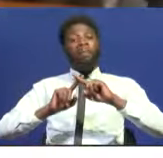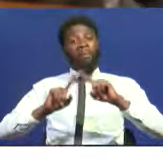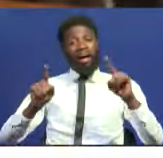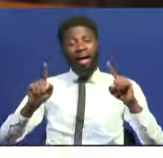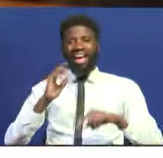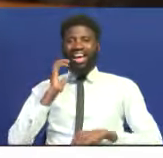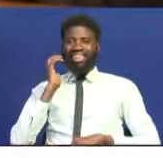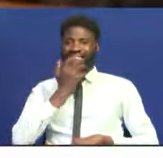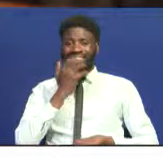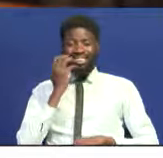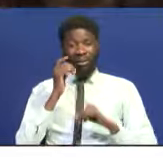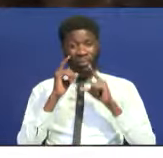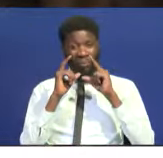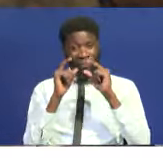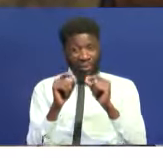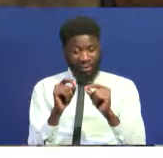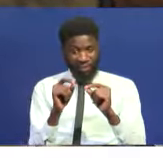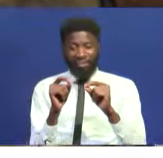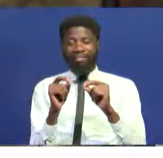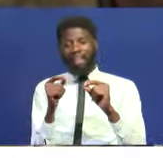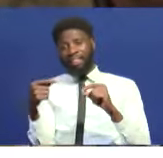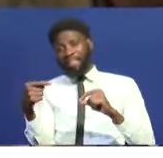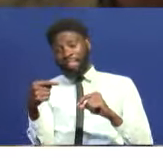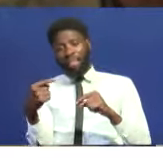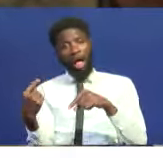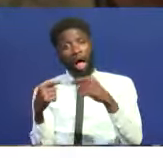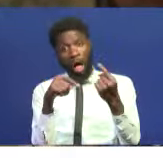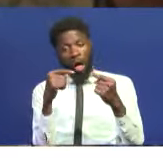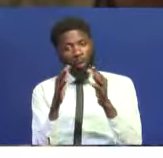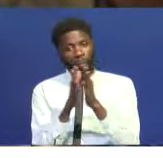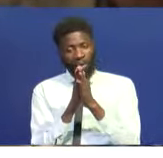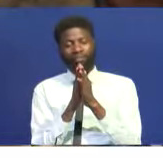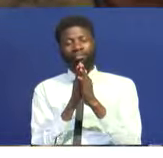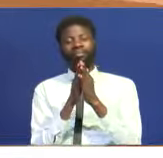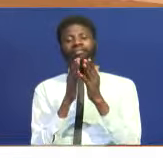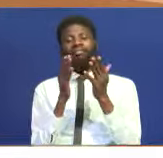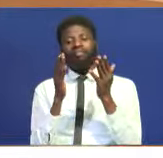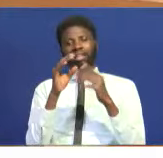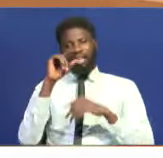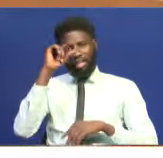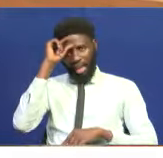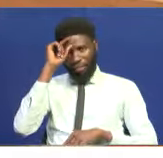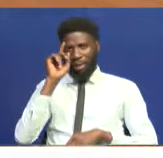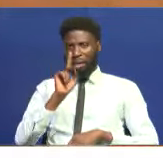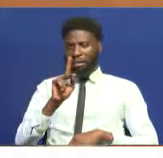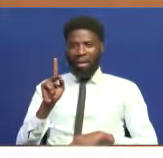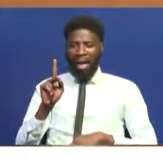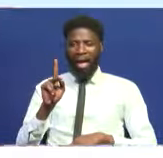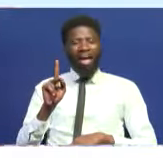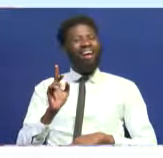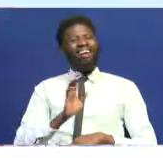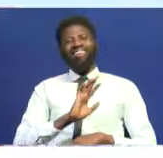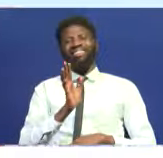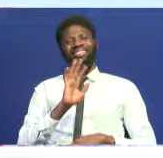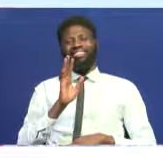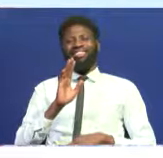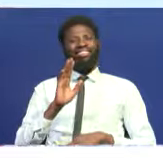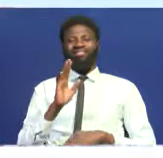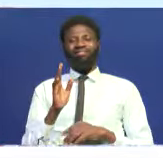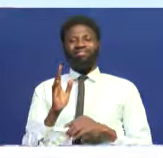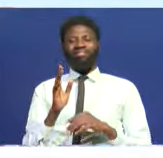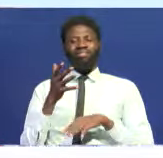wezekano wa uwepo uhasama ndani ya himaya ya Kenya Kwanza na kutoonekana kwa kihadharani. Hii mambo maneno mingi imeongewa baba ya